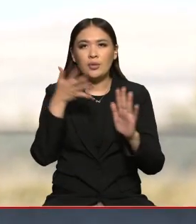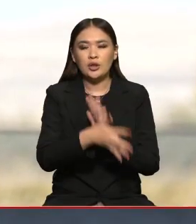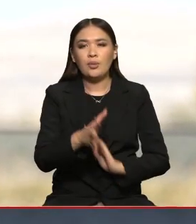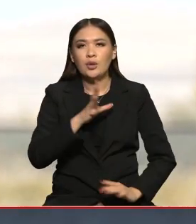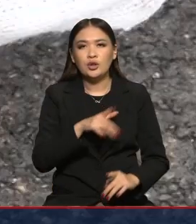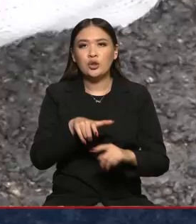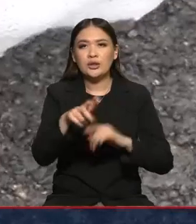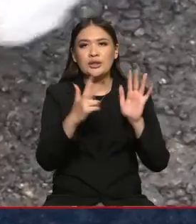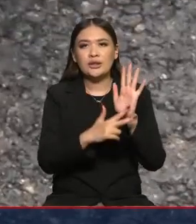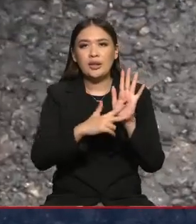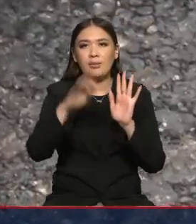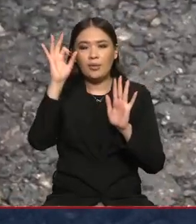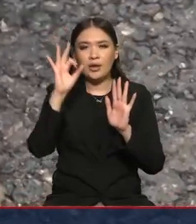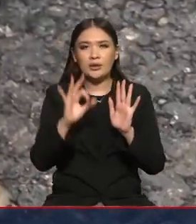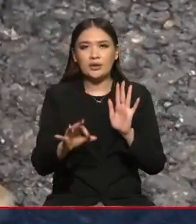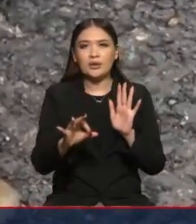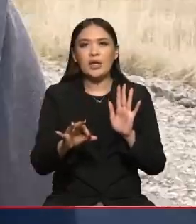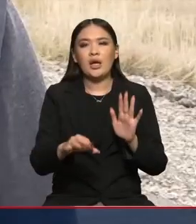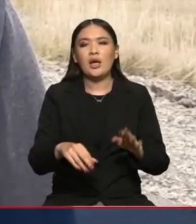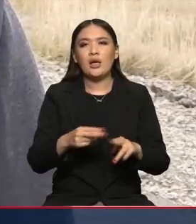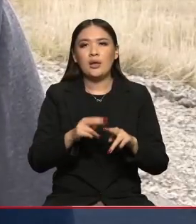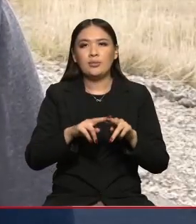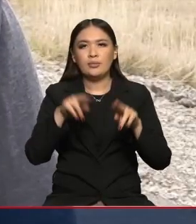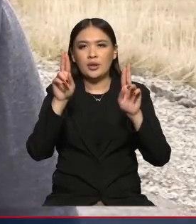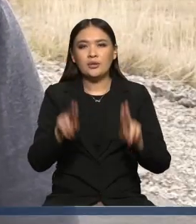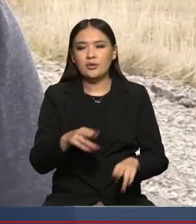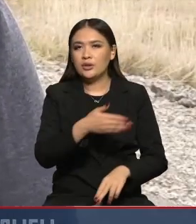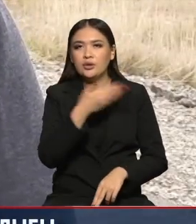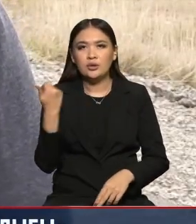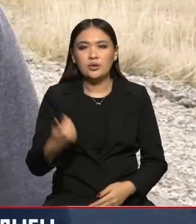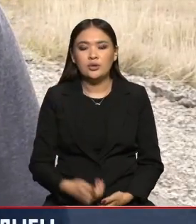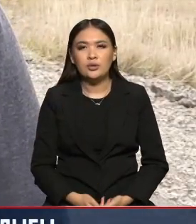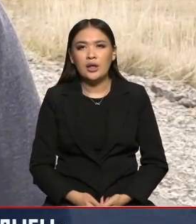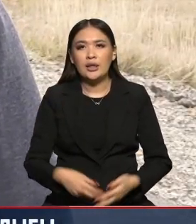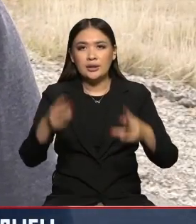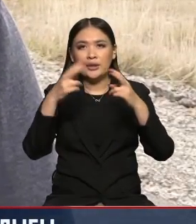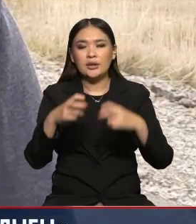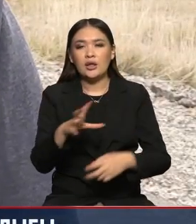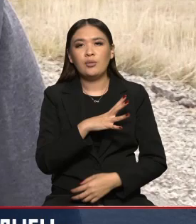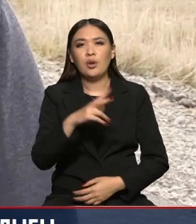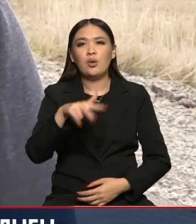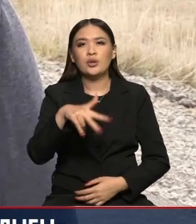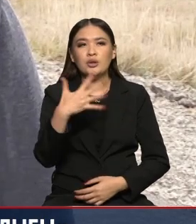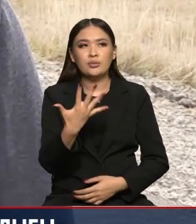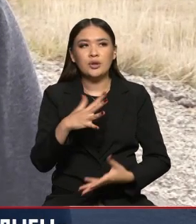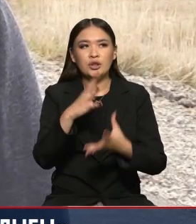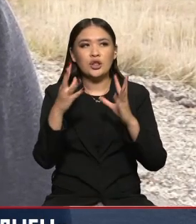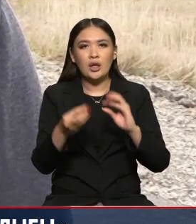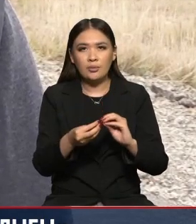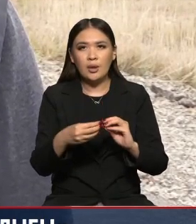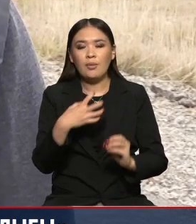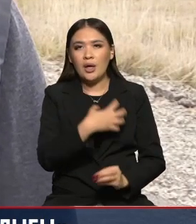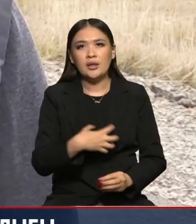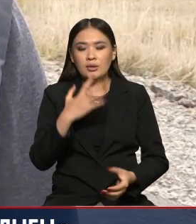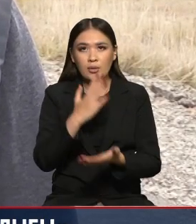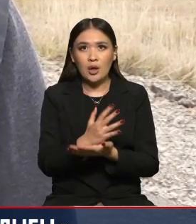жолдардың 80%-ында талап сақталмаған. Жалпы біз тексерген 35 аудандық маңызы бар,